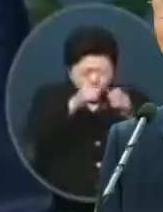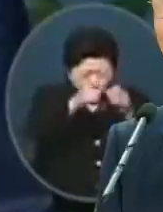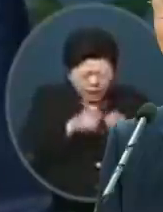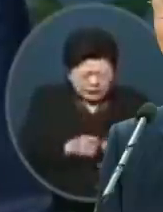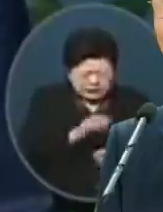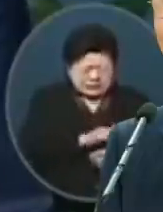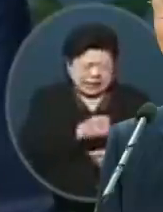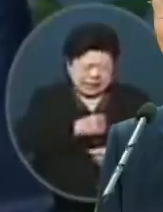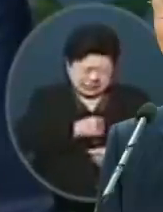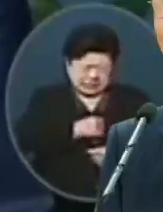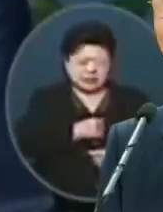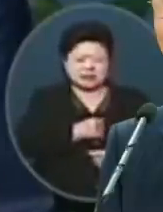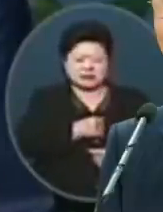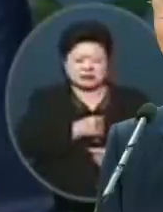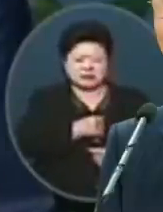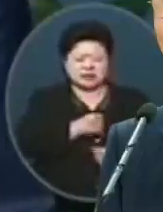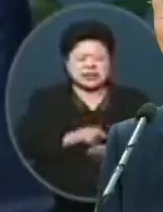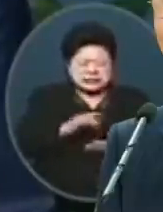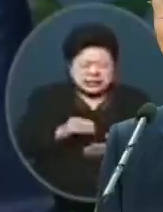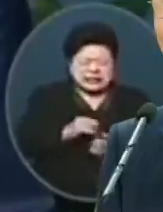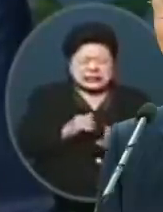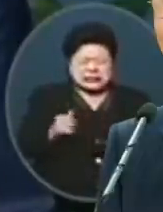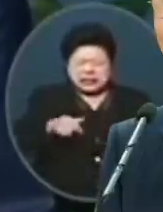지키는 그 세리는